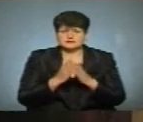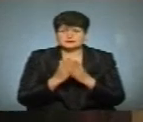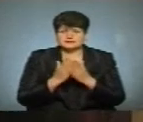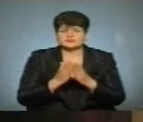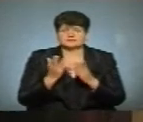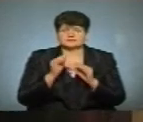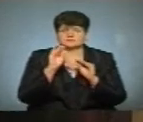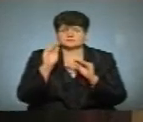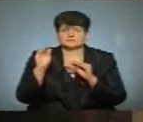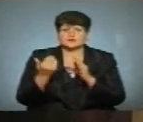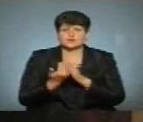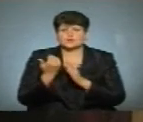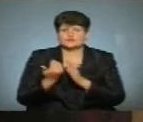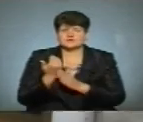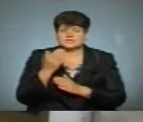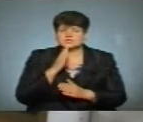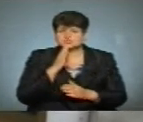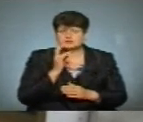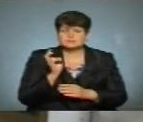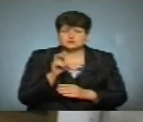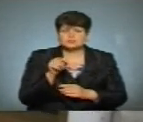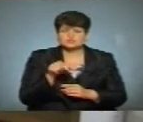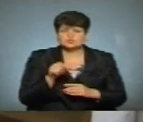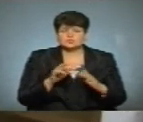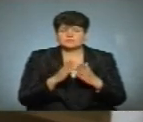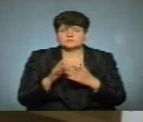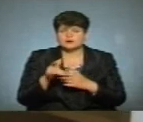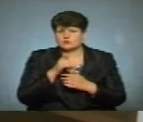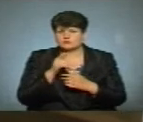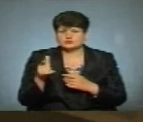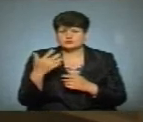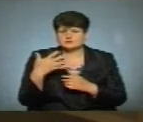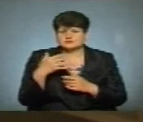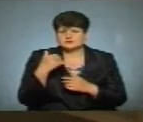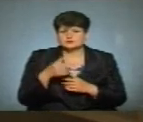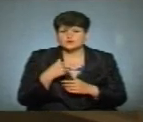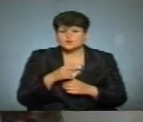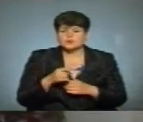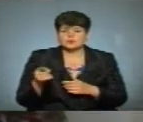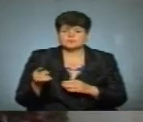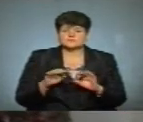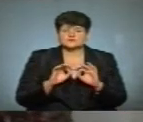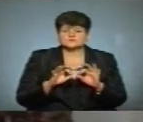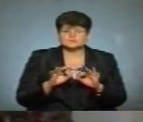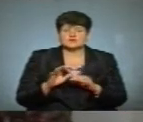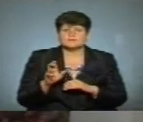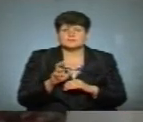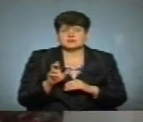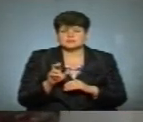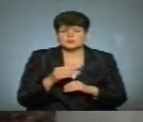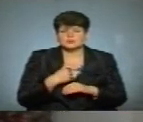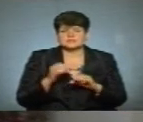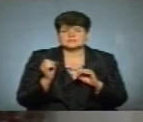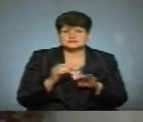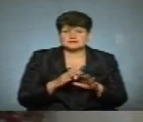де виставлені новинки. Жінка ходить до цієї бібліотеки впродовж майже 50 років. Розповідає, у березні хотіла здати